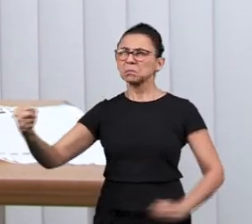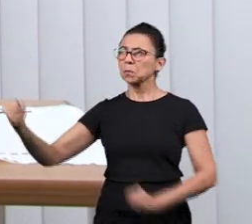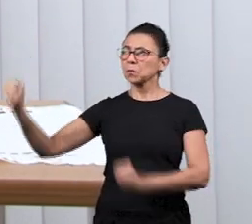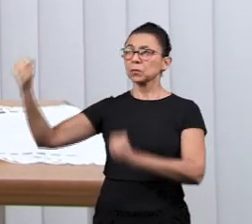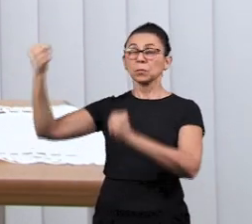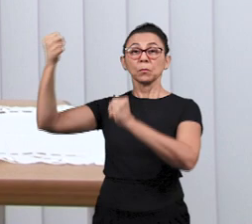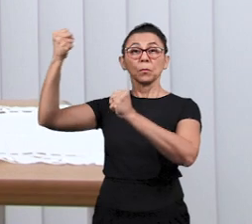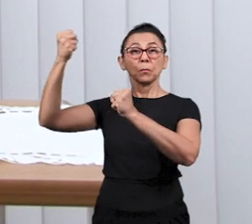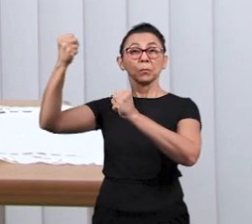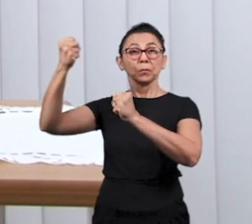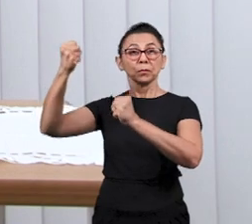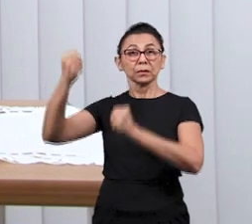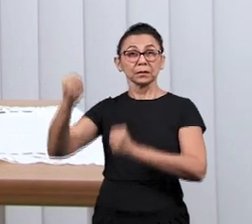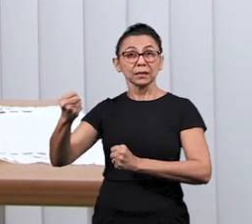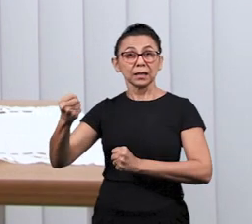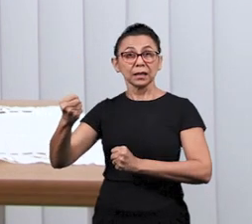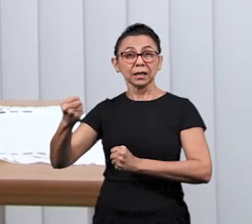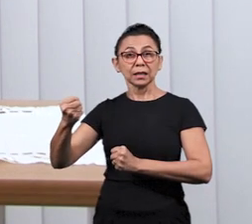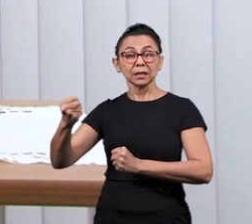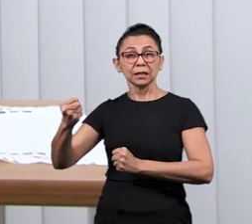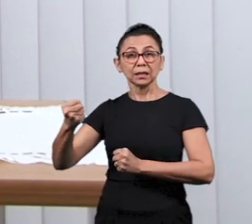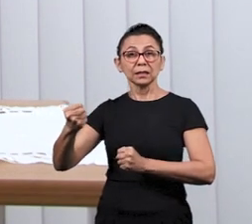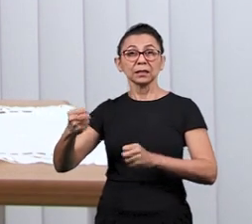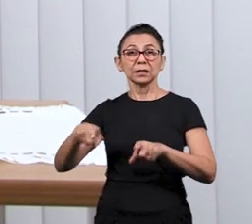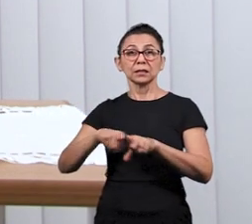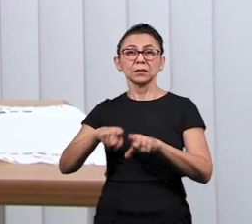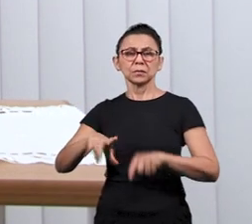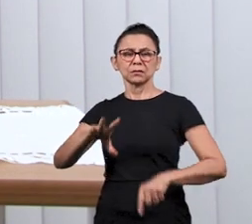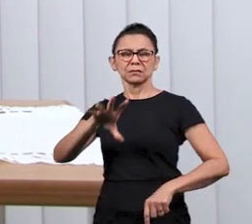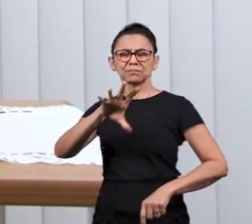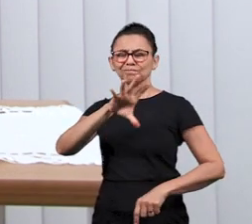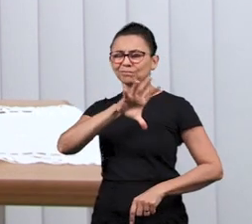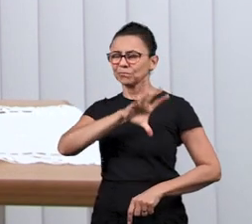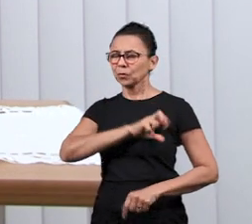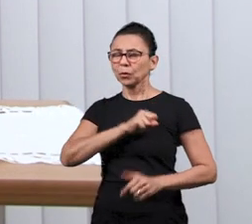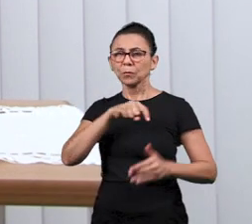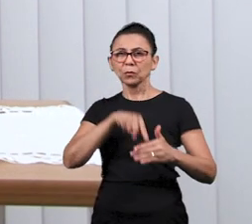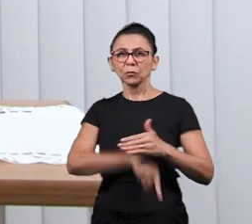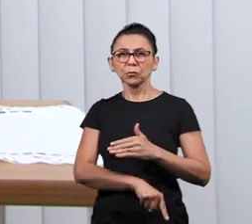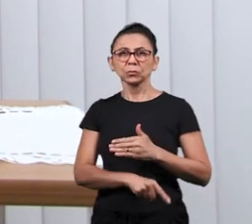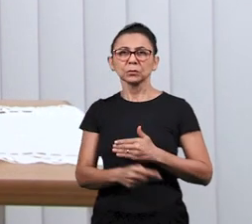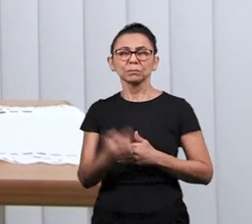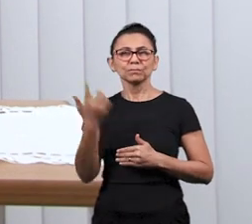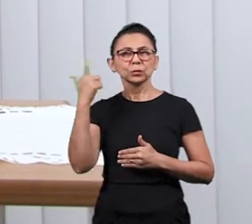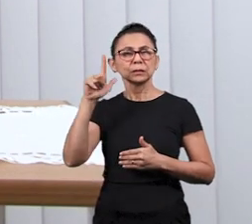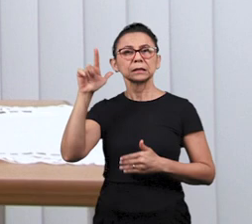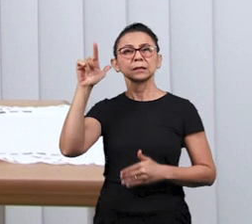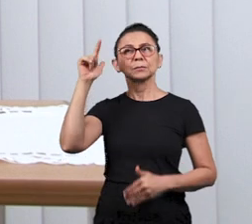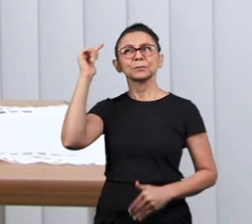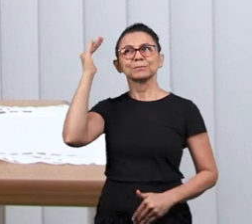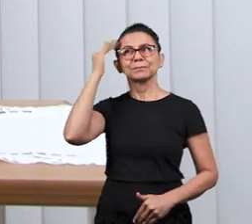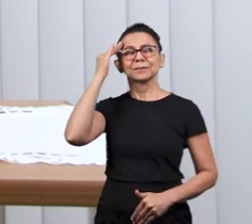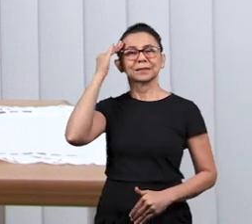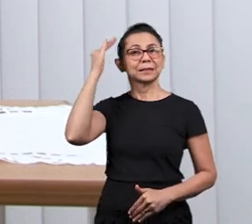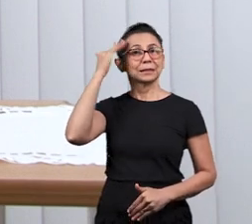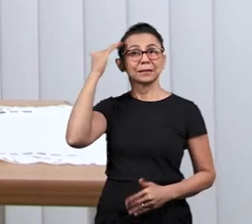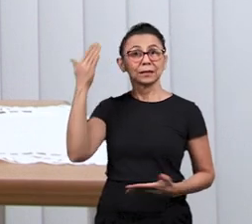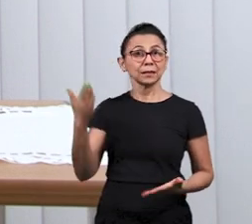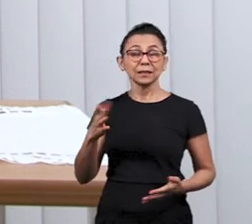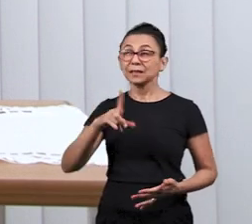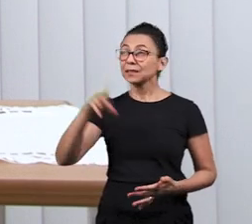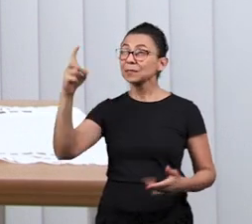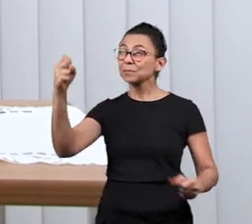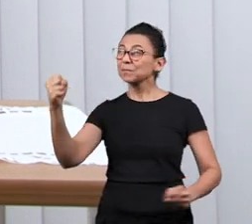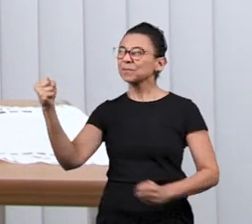Своей полноте, в Своей любви, Он превосходит наше понимание.